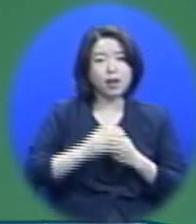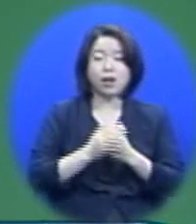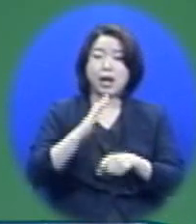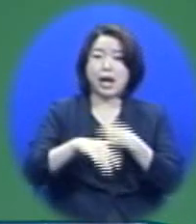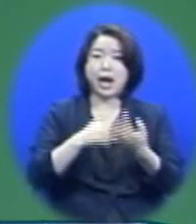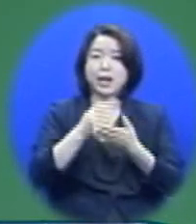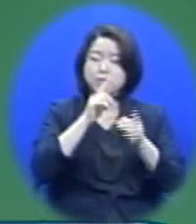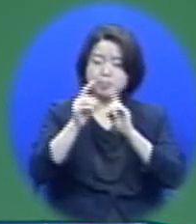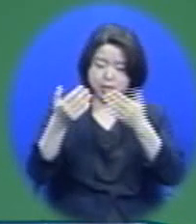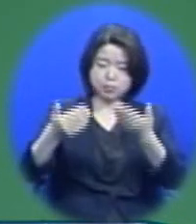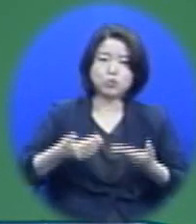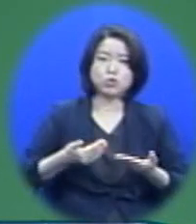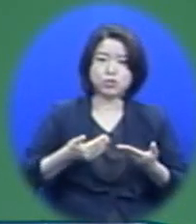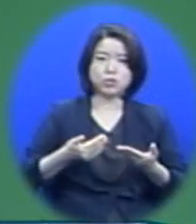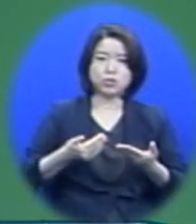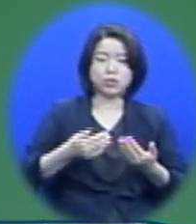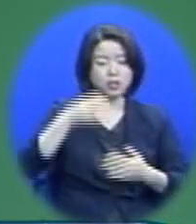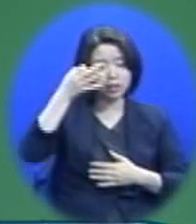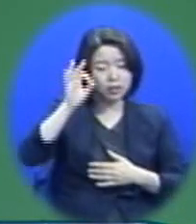거예요.